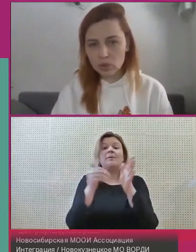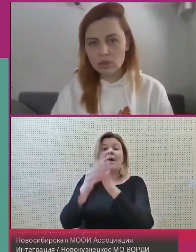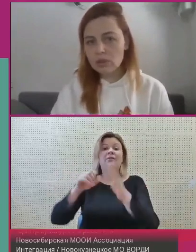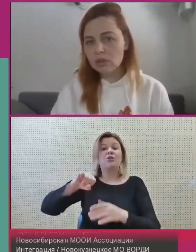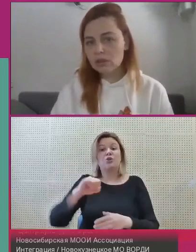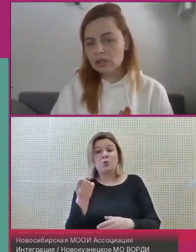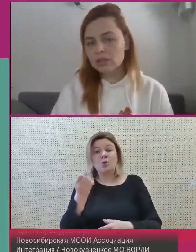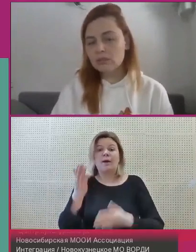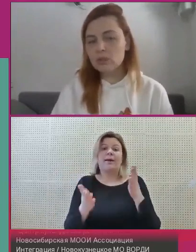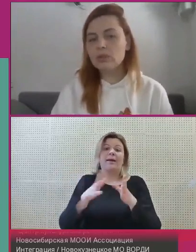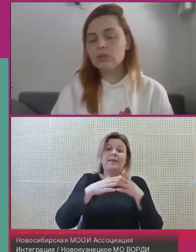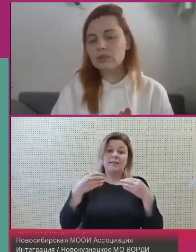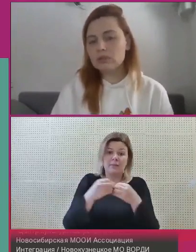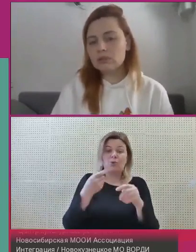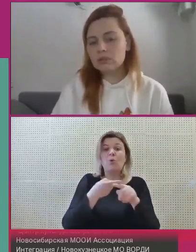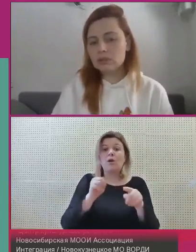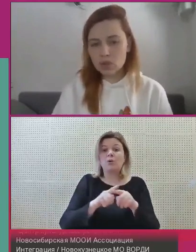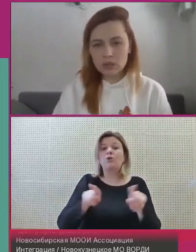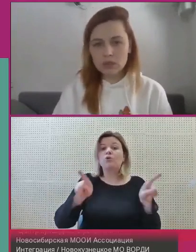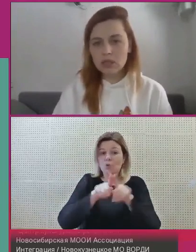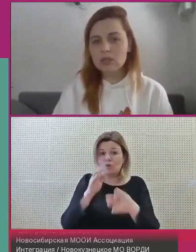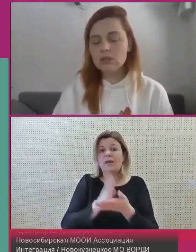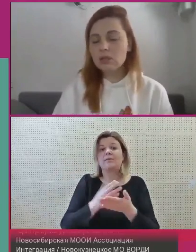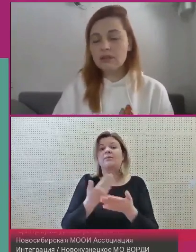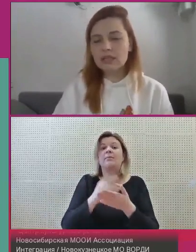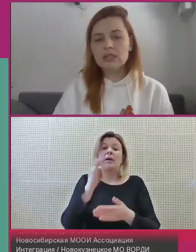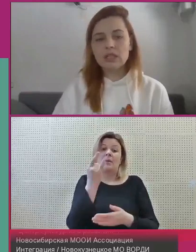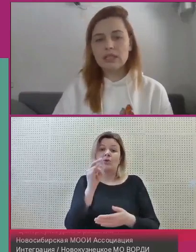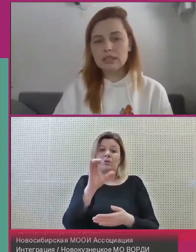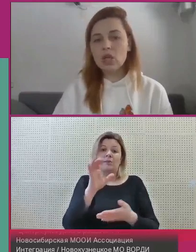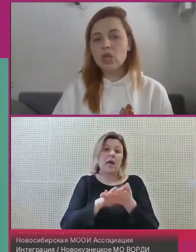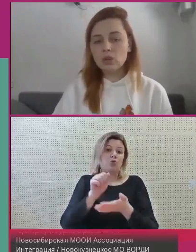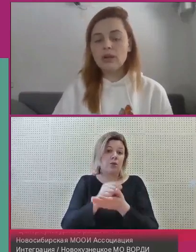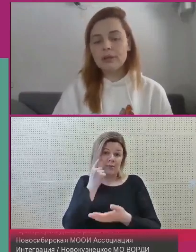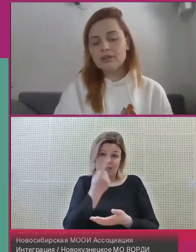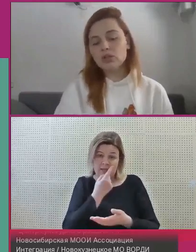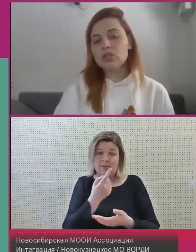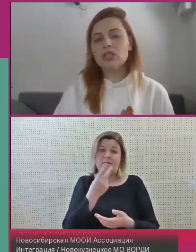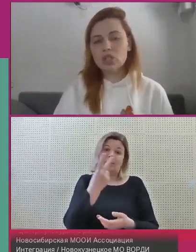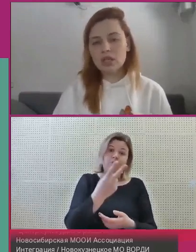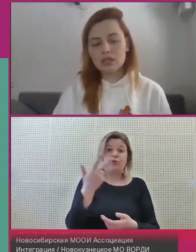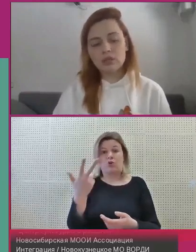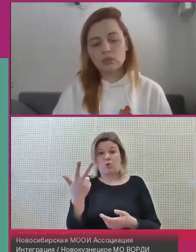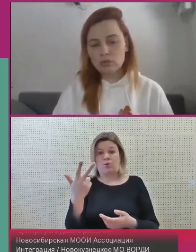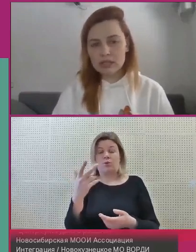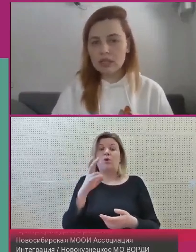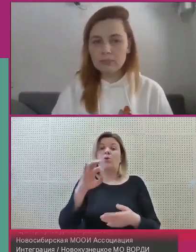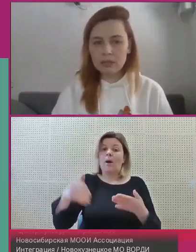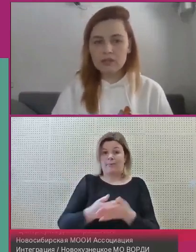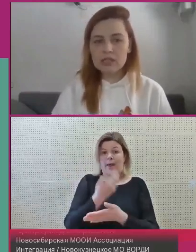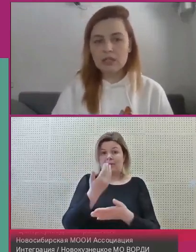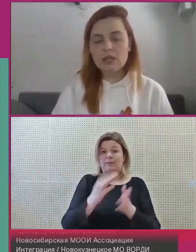которых тоже есть ребенок с нарушением зрения, двоих, троих. Но опять, все сначала, да, ну, у